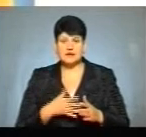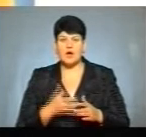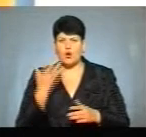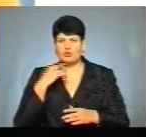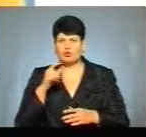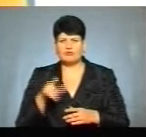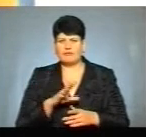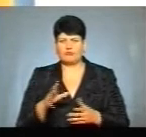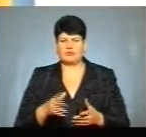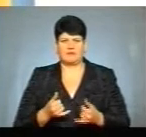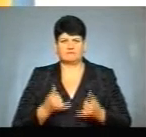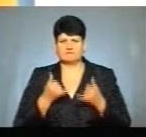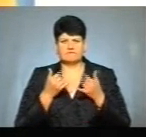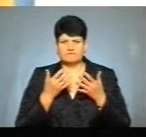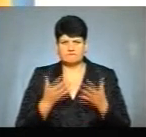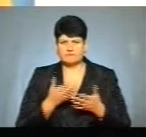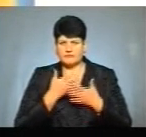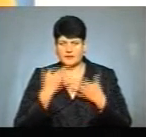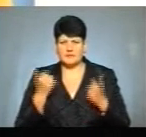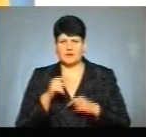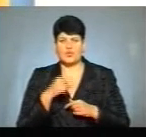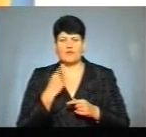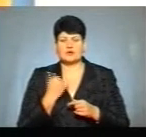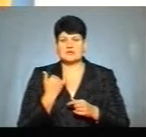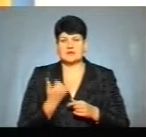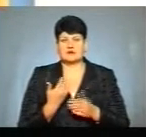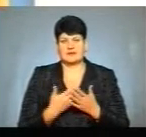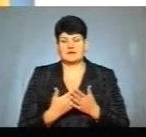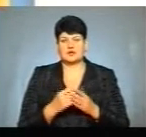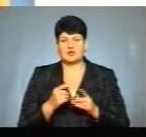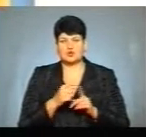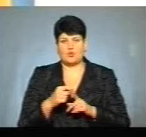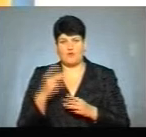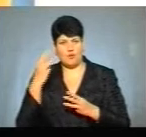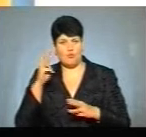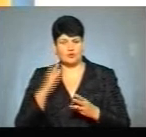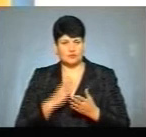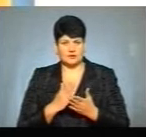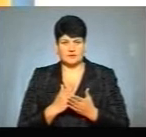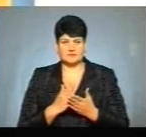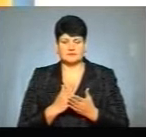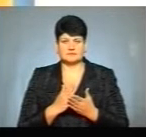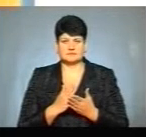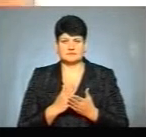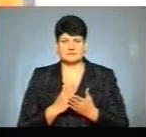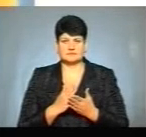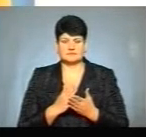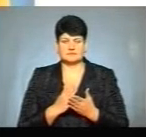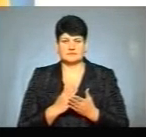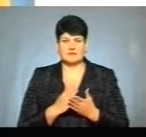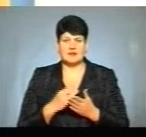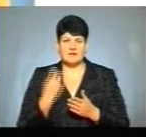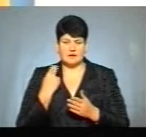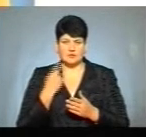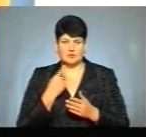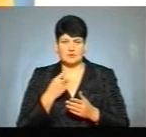не вважають гідною, їй кажуть, от зараз навіть таке слово модне придумали в англомовній